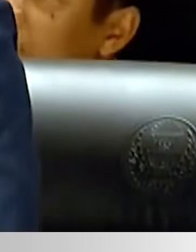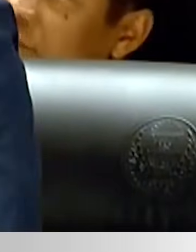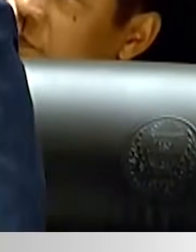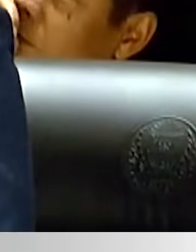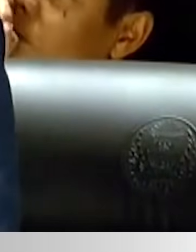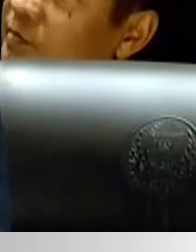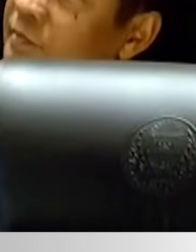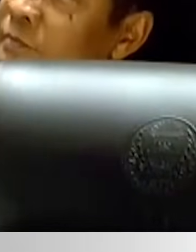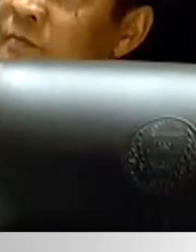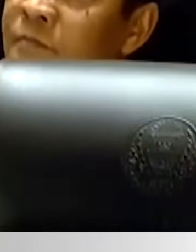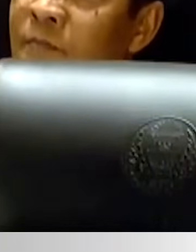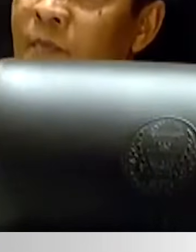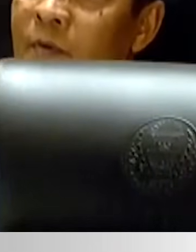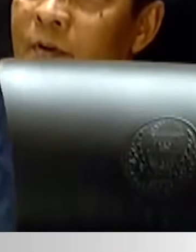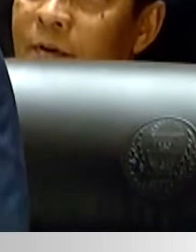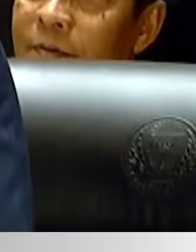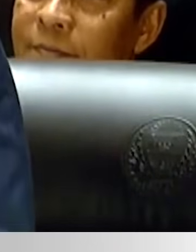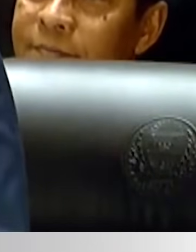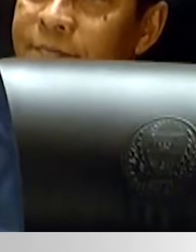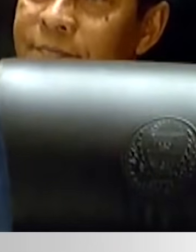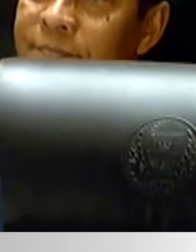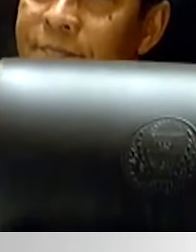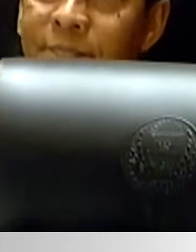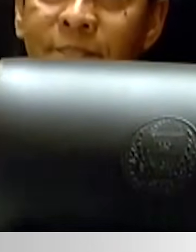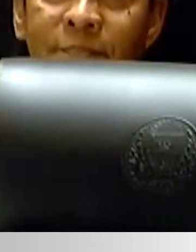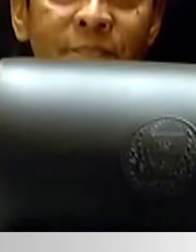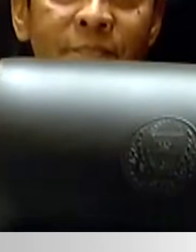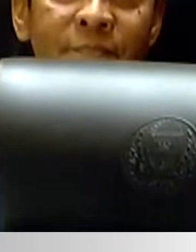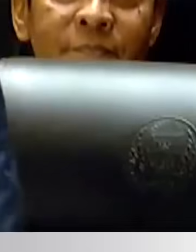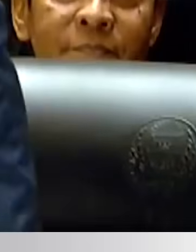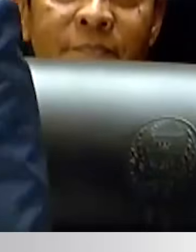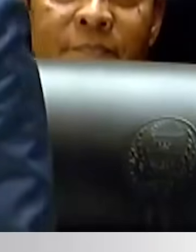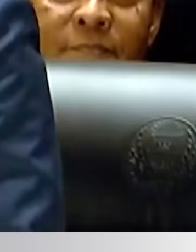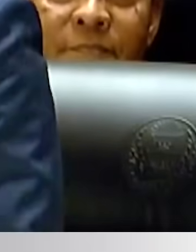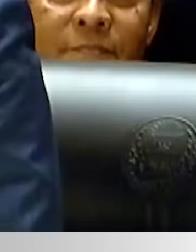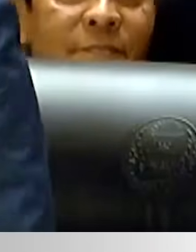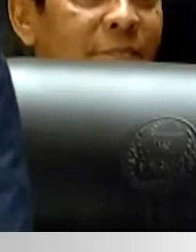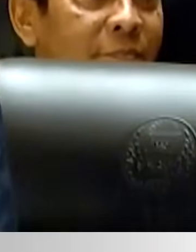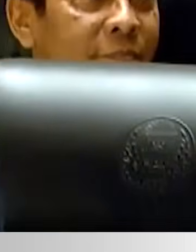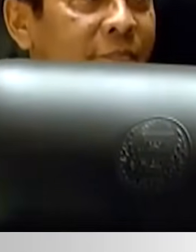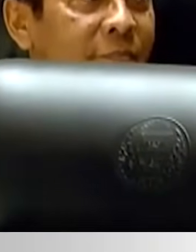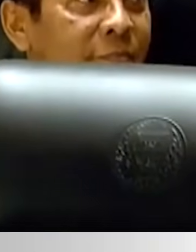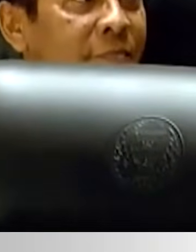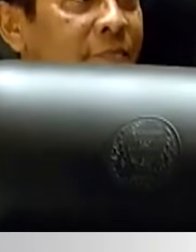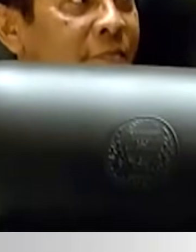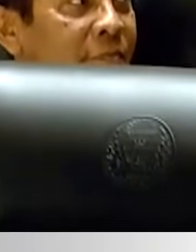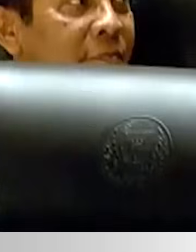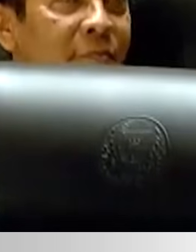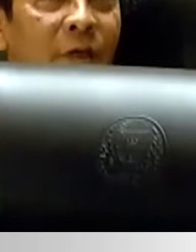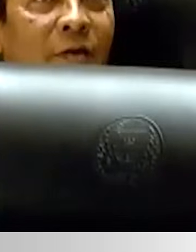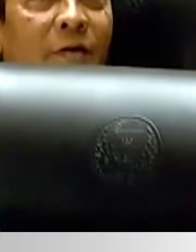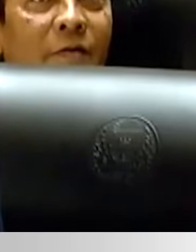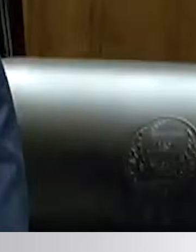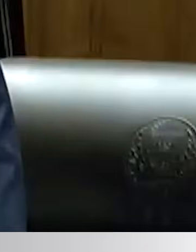คล้องกับนโยบายที่ประกาศไว้ไม่สามารถเห็นชอบร่างพรบฉบับนี้ด้วยเหตุผล6ข้อคืองบประมาณไม่สอดคล้องกับนโยบายที่หาเสียง